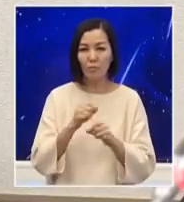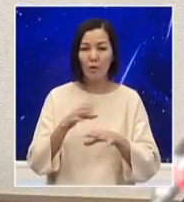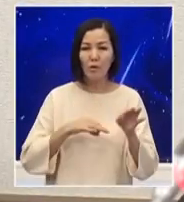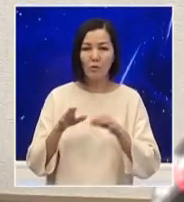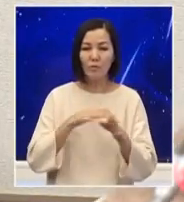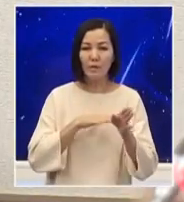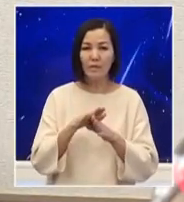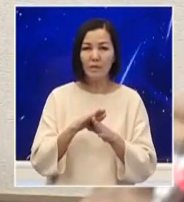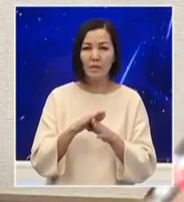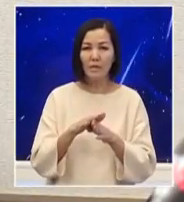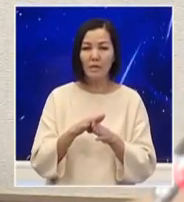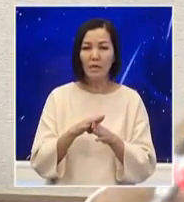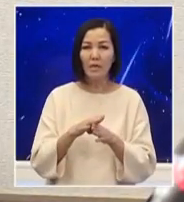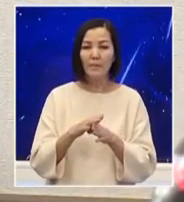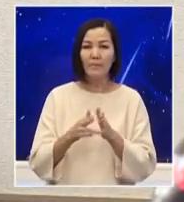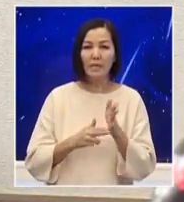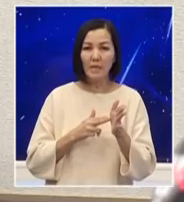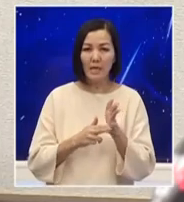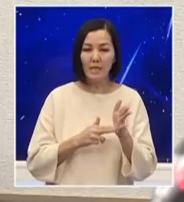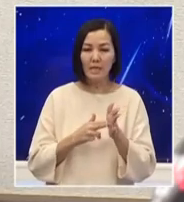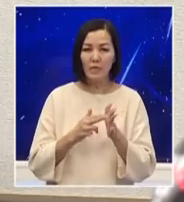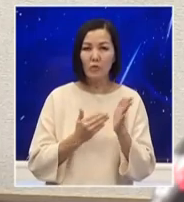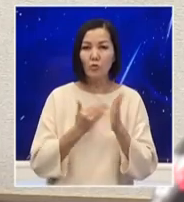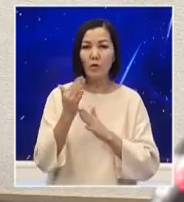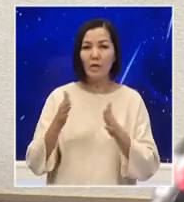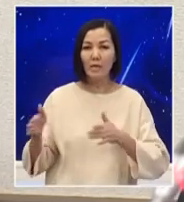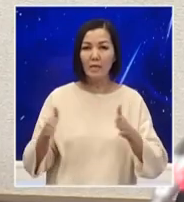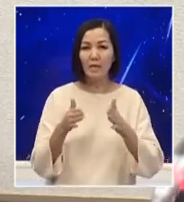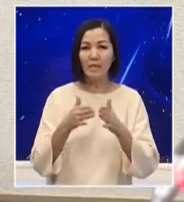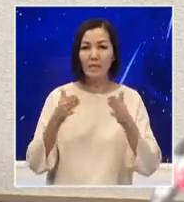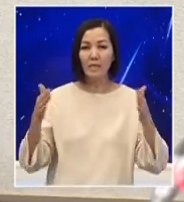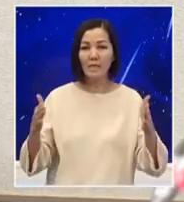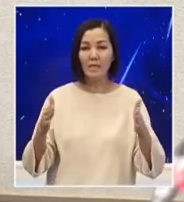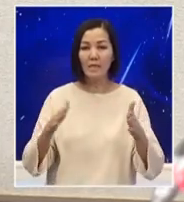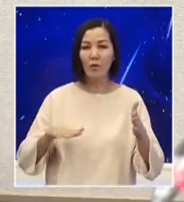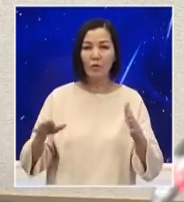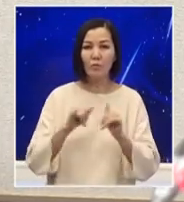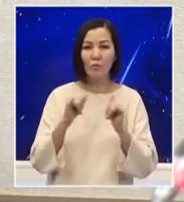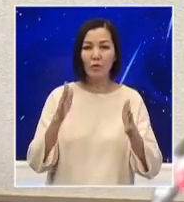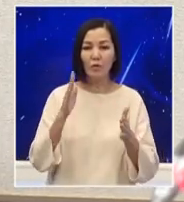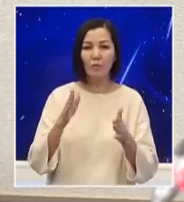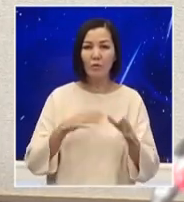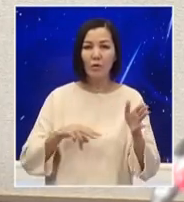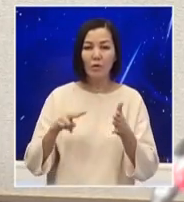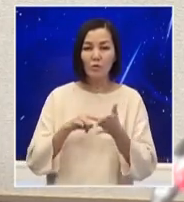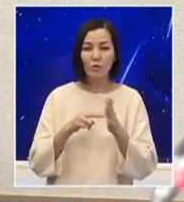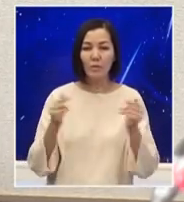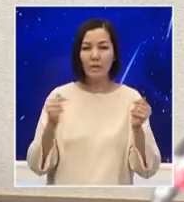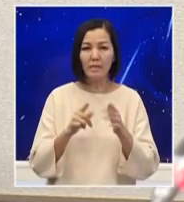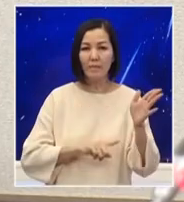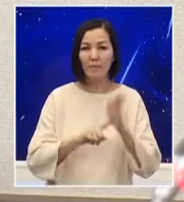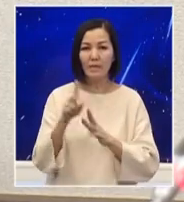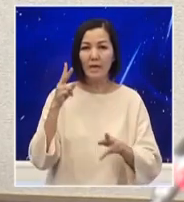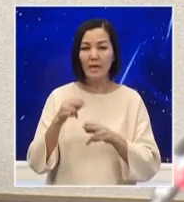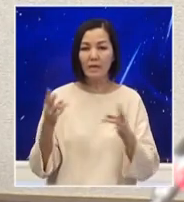іскесіп, женіл рельсті көлік қатынап, жоғары трасса кеңейтілсе, аудан өркендейтін болады. Жоспарға сай жұмыс істеп, бастаған істі